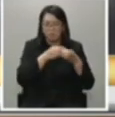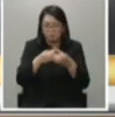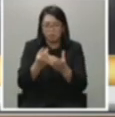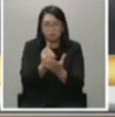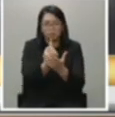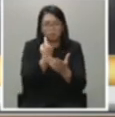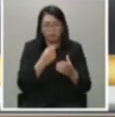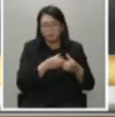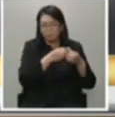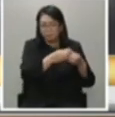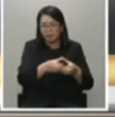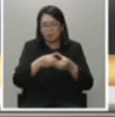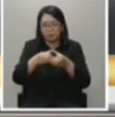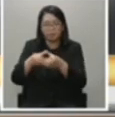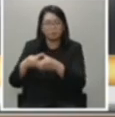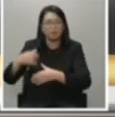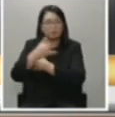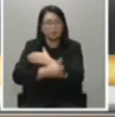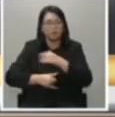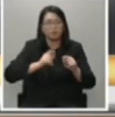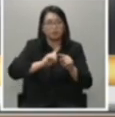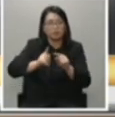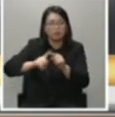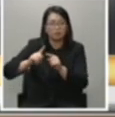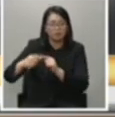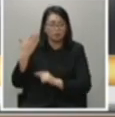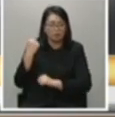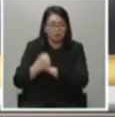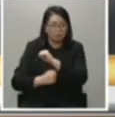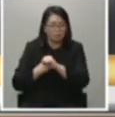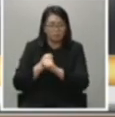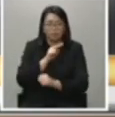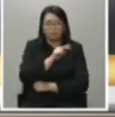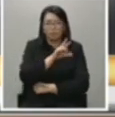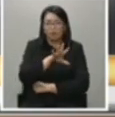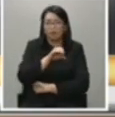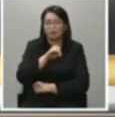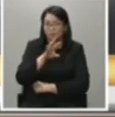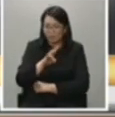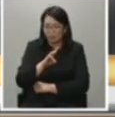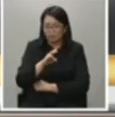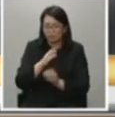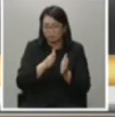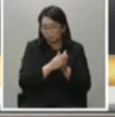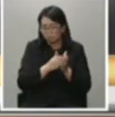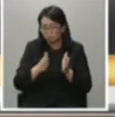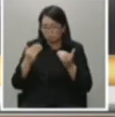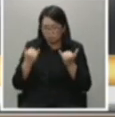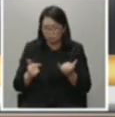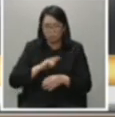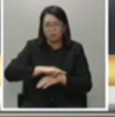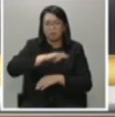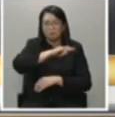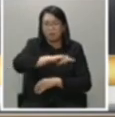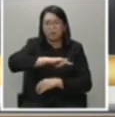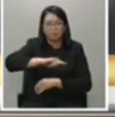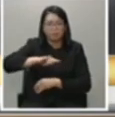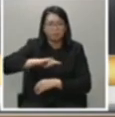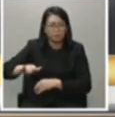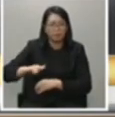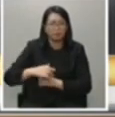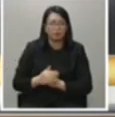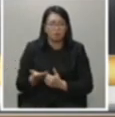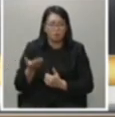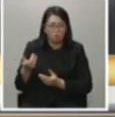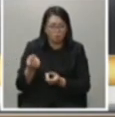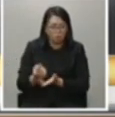ระดับสูงของรัฐบาลตั้งแต่ปี2557จนถึงปัจจุบันพลเอกประยุทธ์เดินทางไปต่างประเทศมาแล้วเพื่อเจร